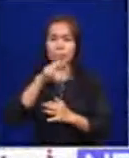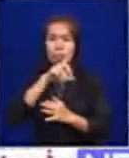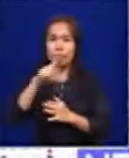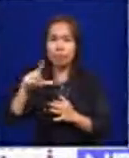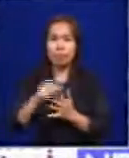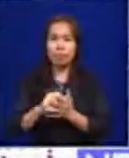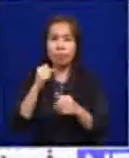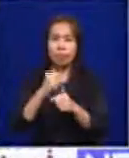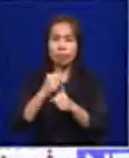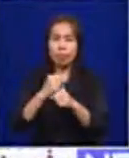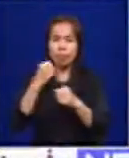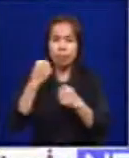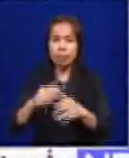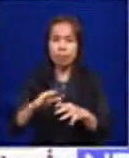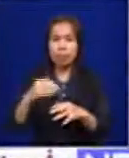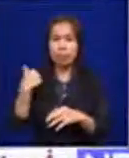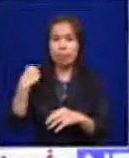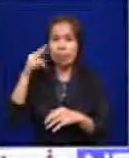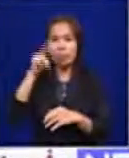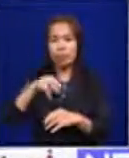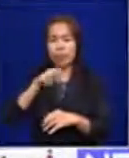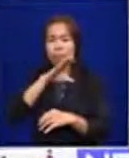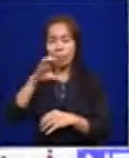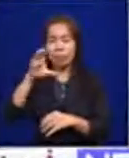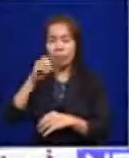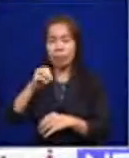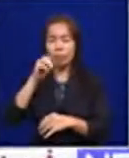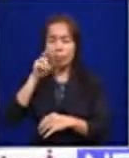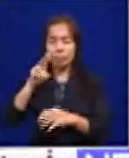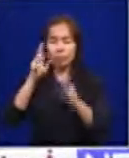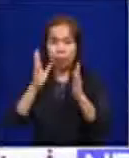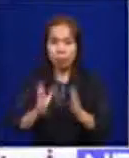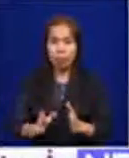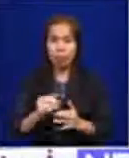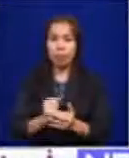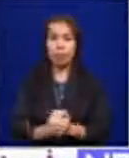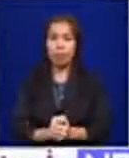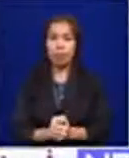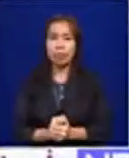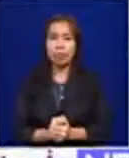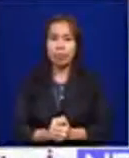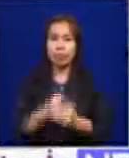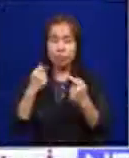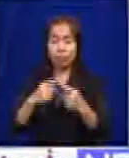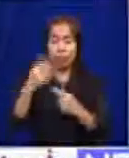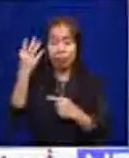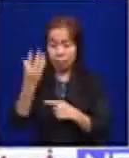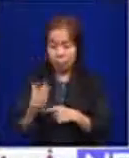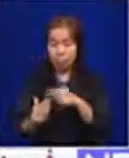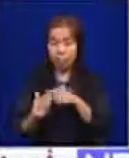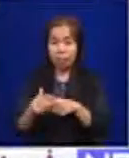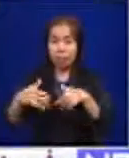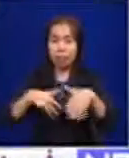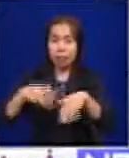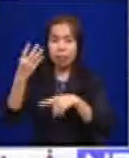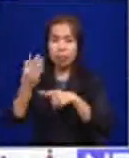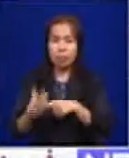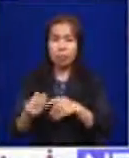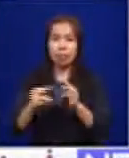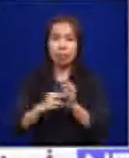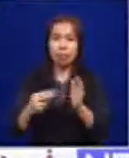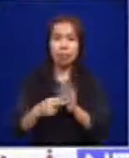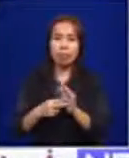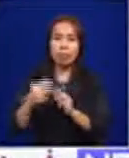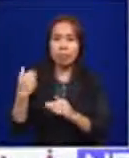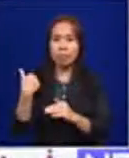แล้ว 2,552 รายจาก 2,896 เรื่องส่วนที่เหลือนะคะส่วนหนึ่งเป็นเรื่องที่ไม่เข้าเกณ